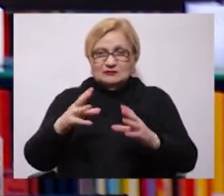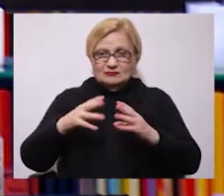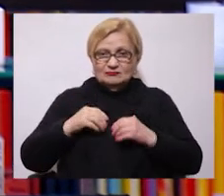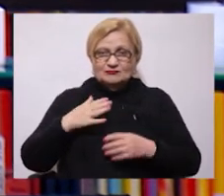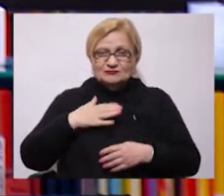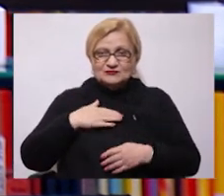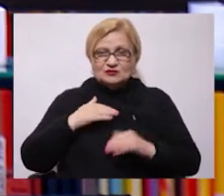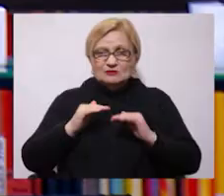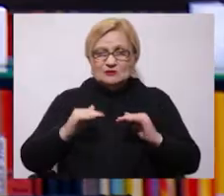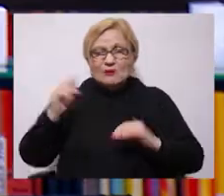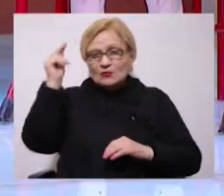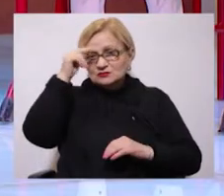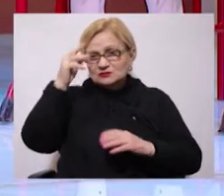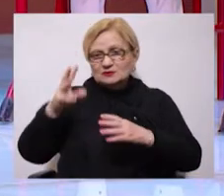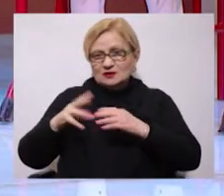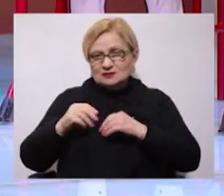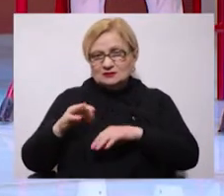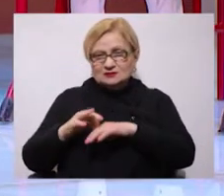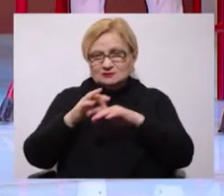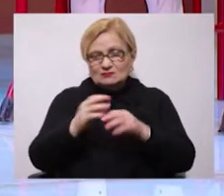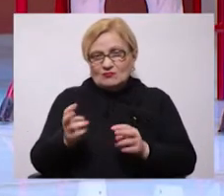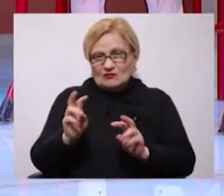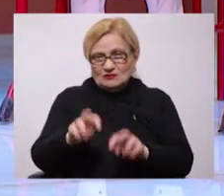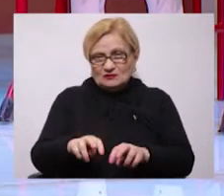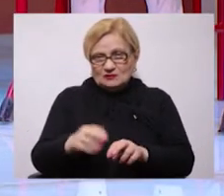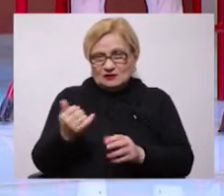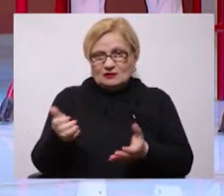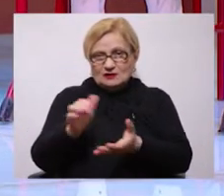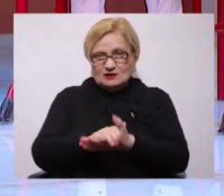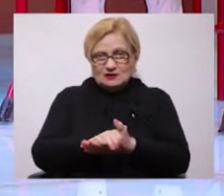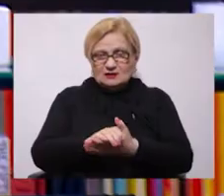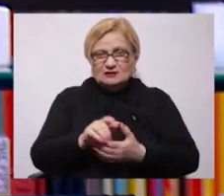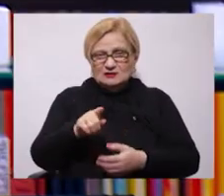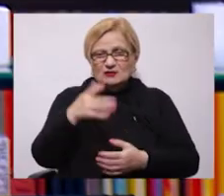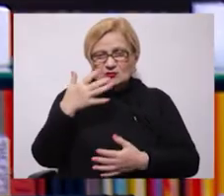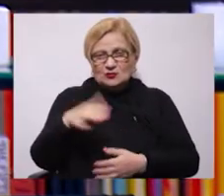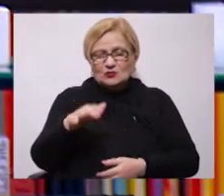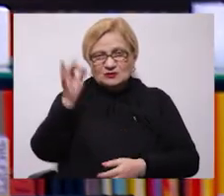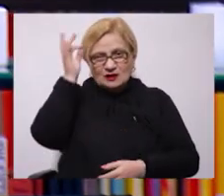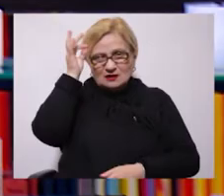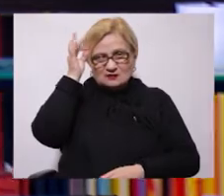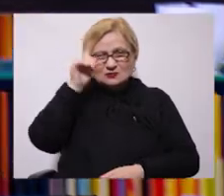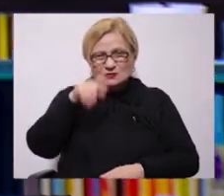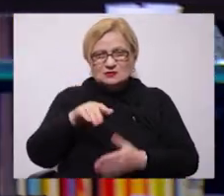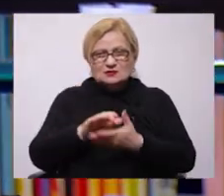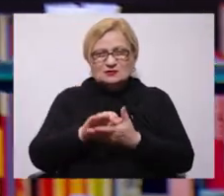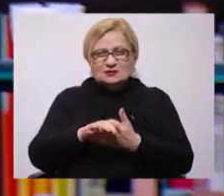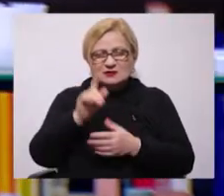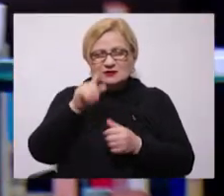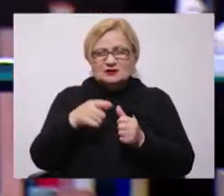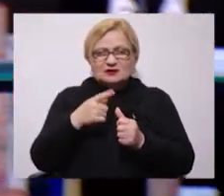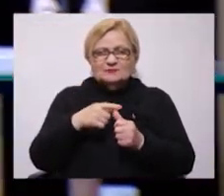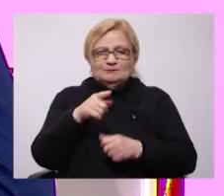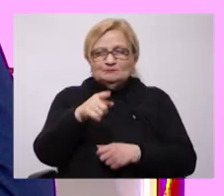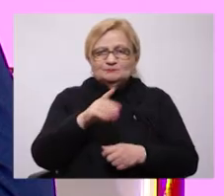ჩემს მოსწავლეებთან ერთად მოვედი, რომლებსაც აუცილებლად გაგაცნობთ. გაგაცნობთ რა, უფრო შეგახსენებთ მათ სახელებს და